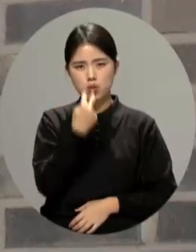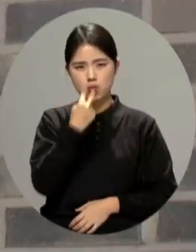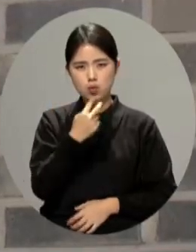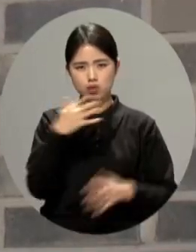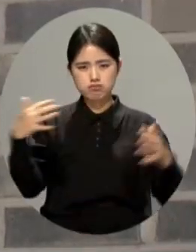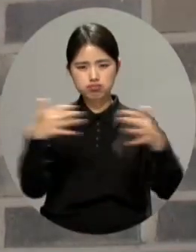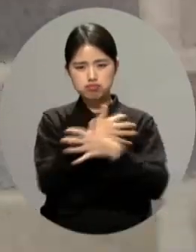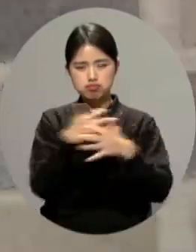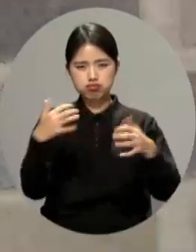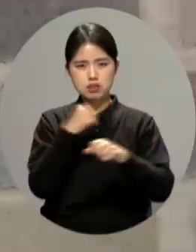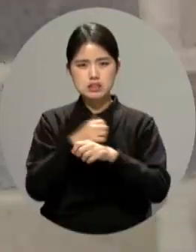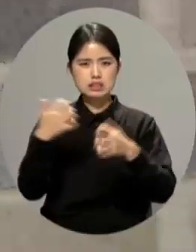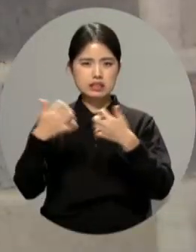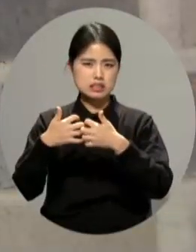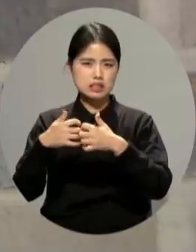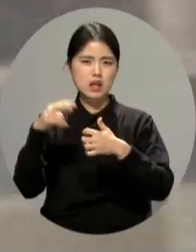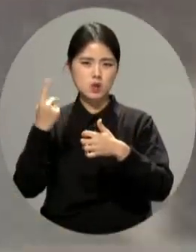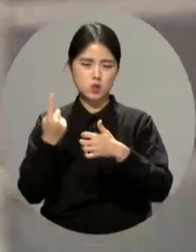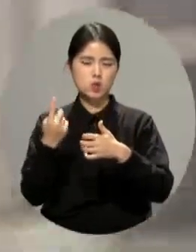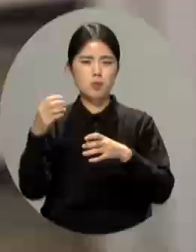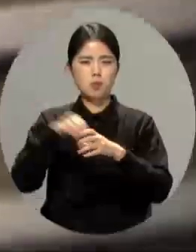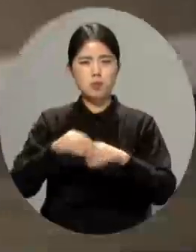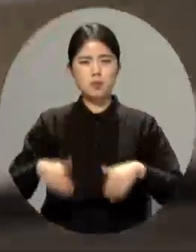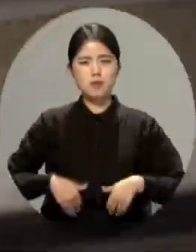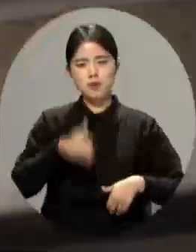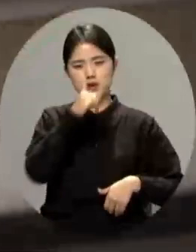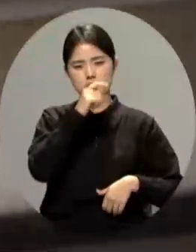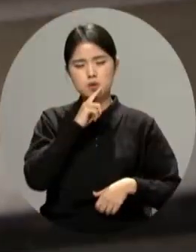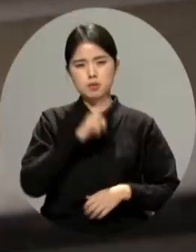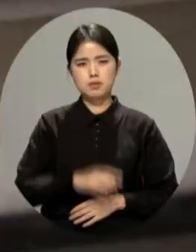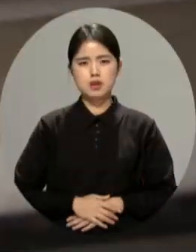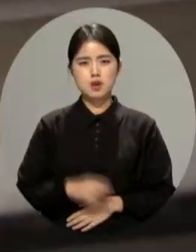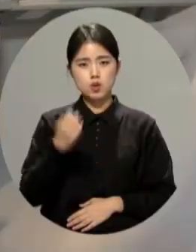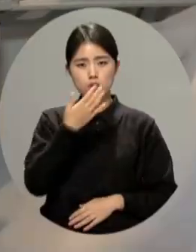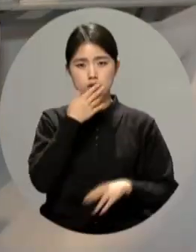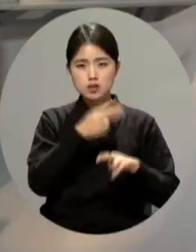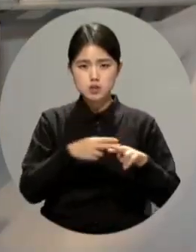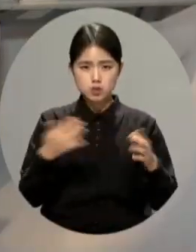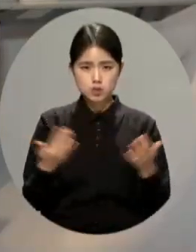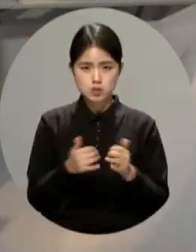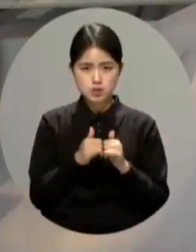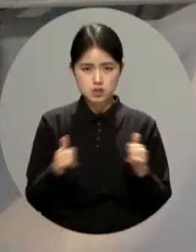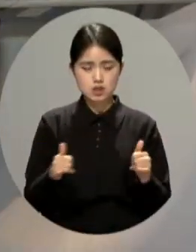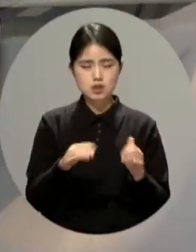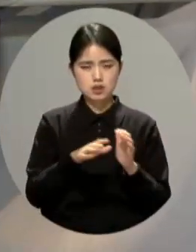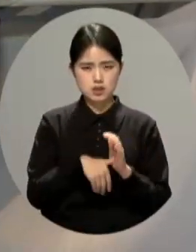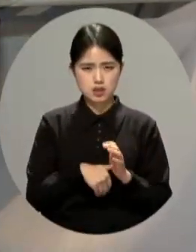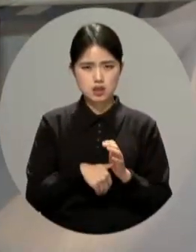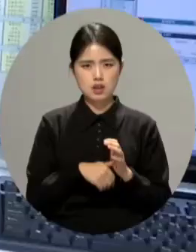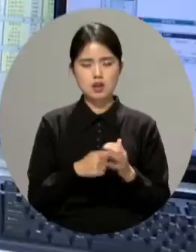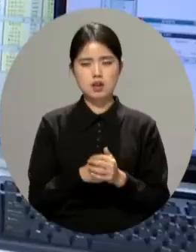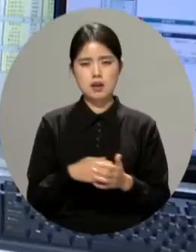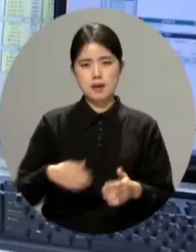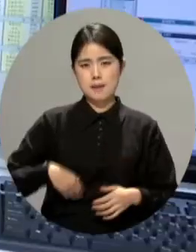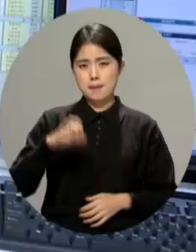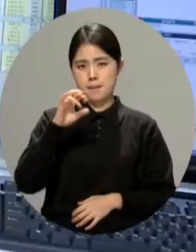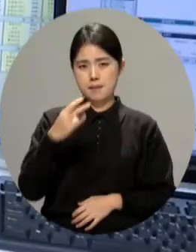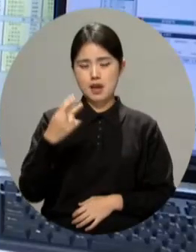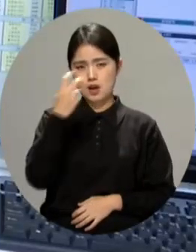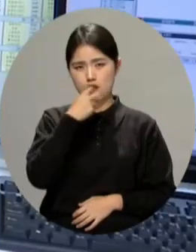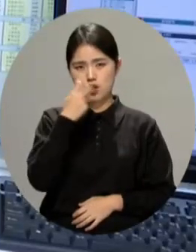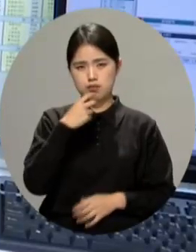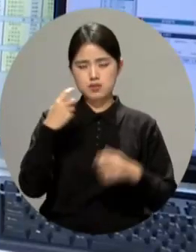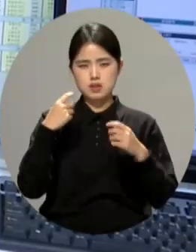보급하는 급기시설까지 갖춰져야 한다고 밝혔습니다. 또한 조리종사원의 경우 PET CT 검사를